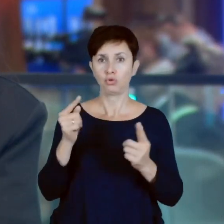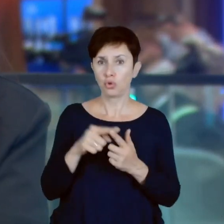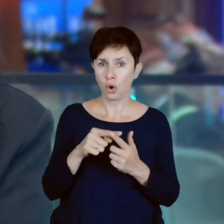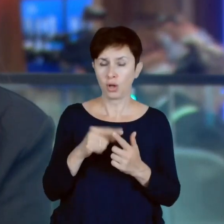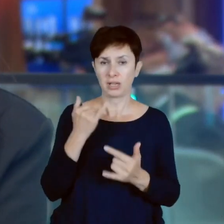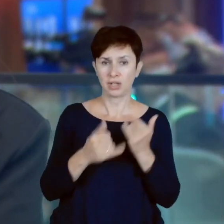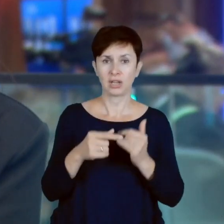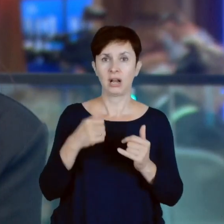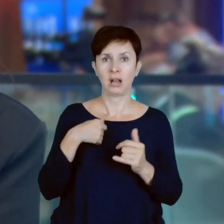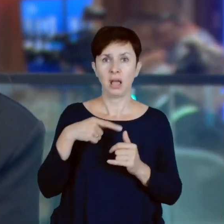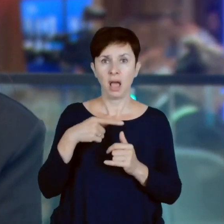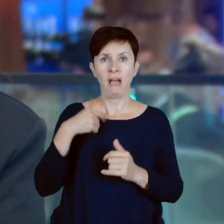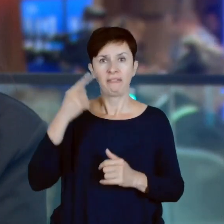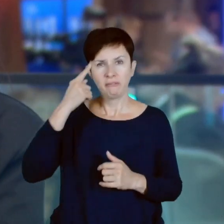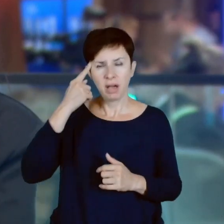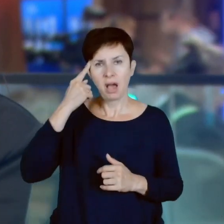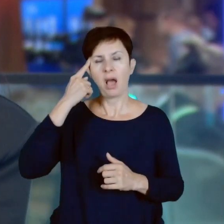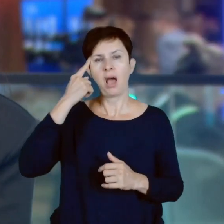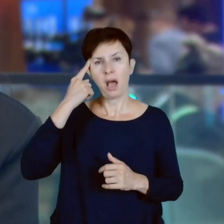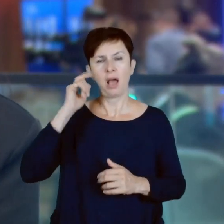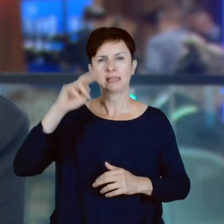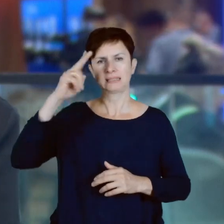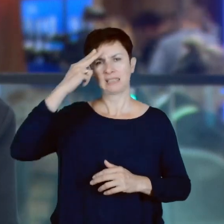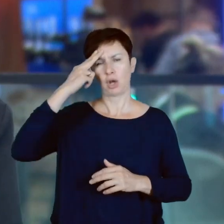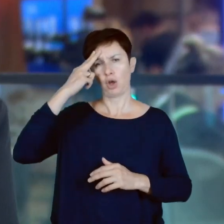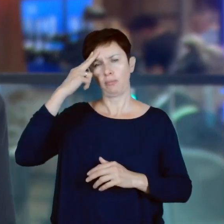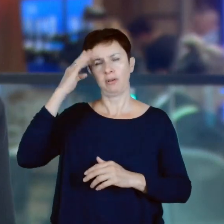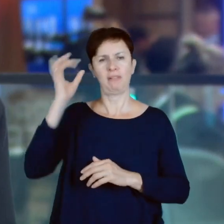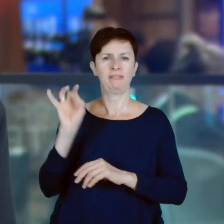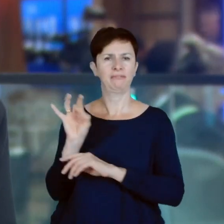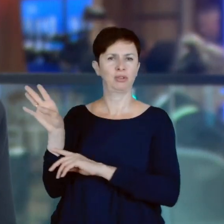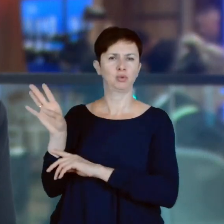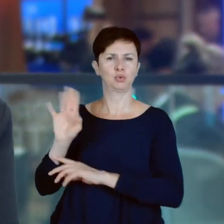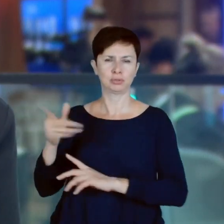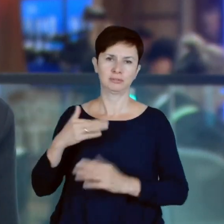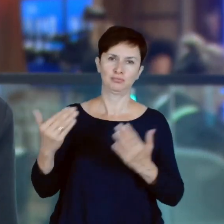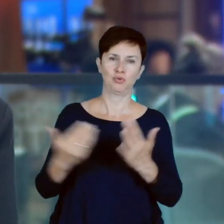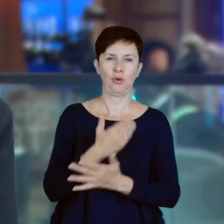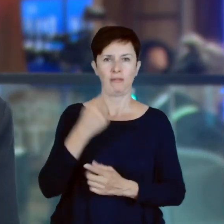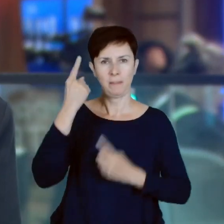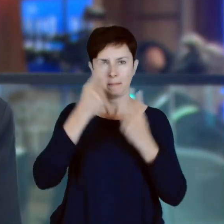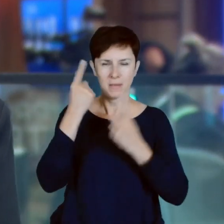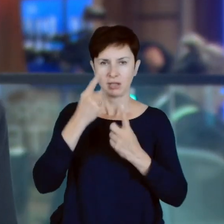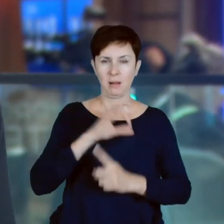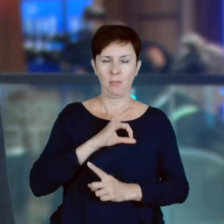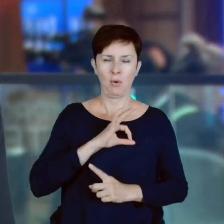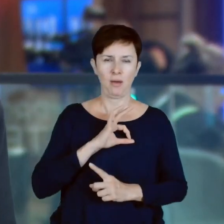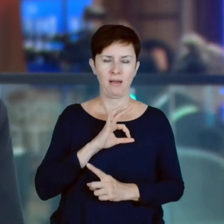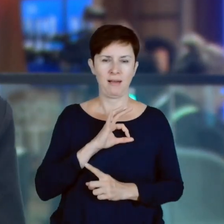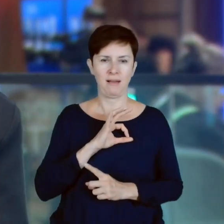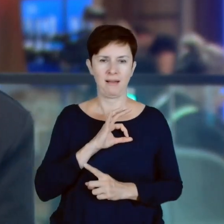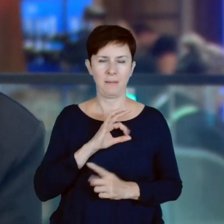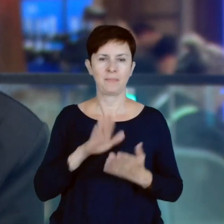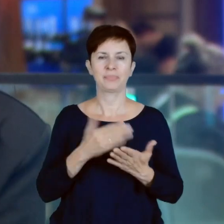wiedza, wtedy można odrzucić te stereotypy i właśnie zastąpić nowymi, nie? Fajnie są właśnie widzieć też do tego, jeśli już mówimy o osobach neuroatypowych,